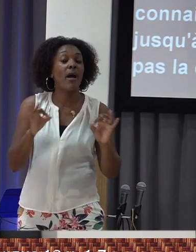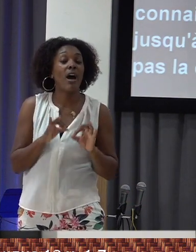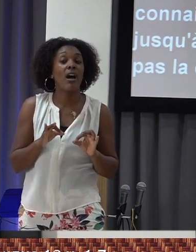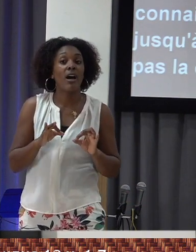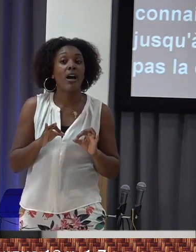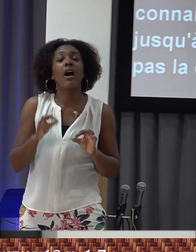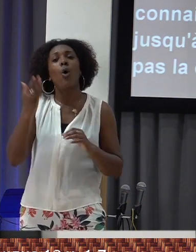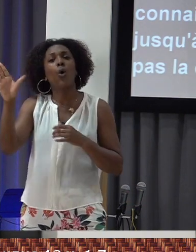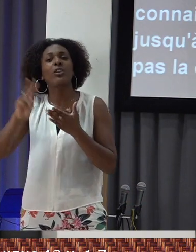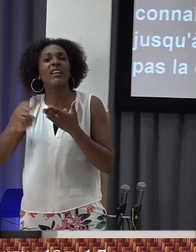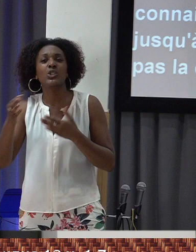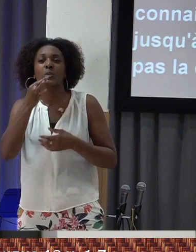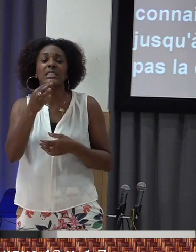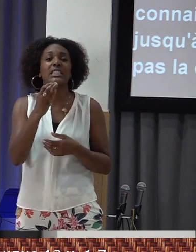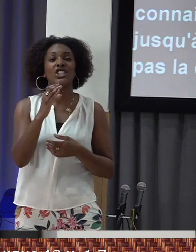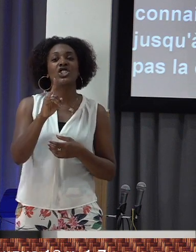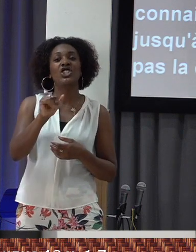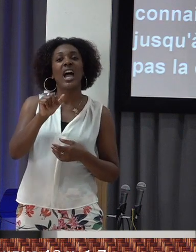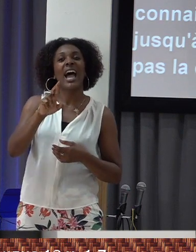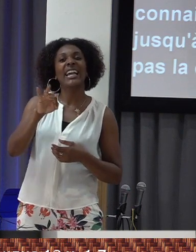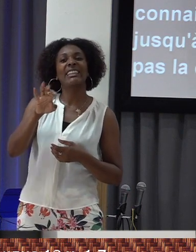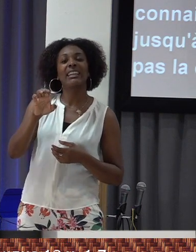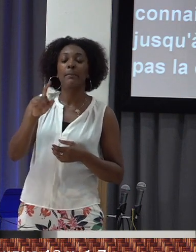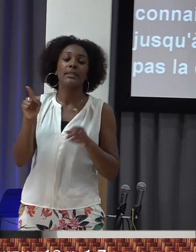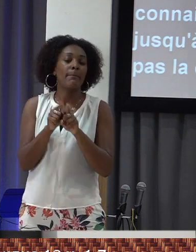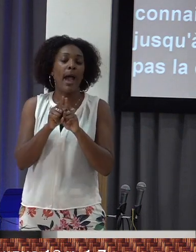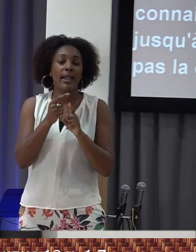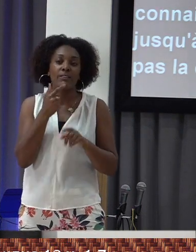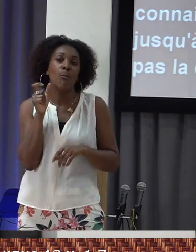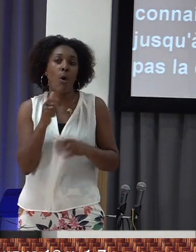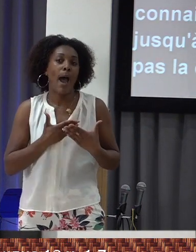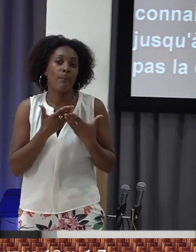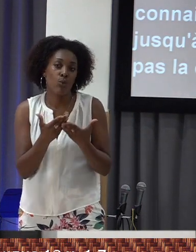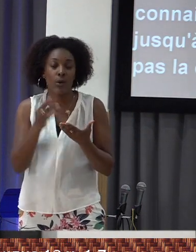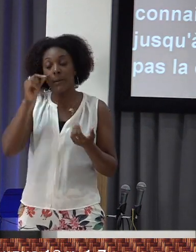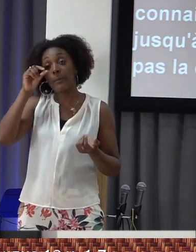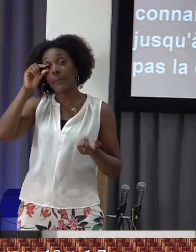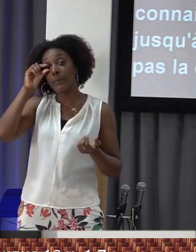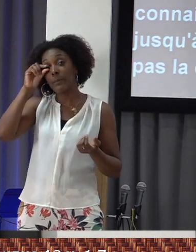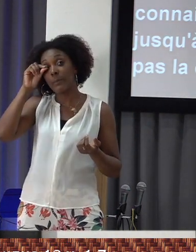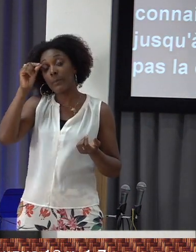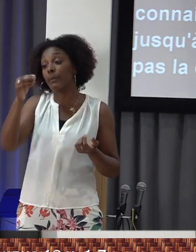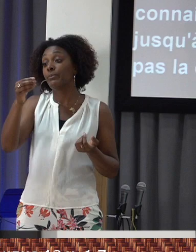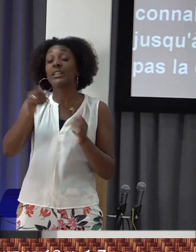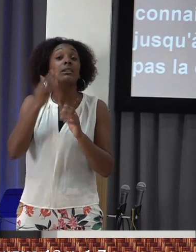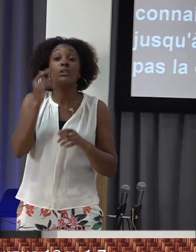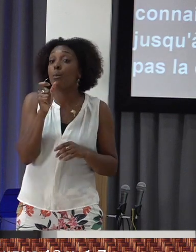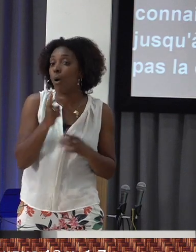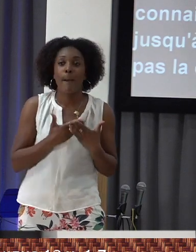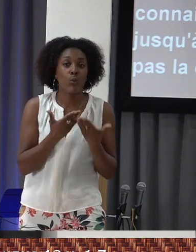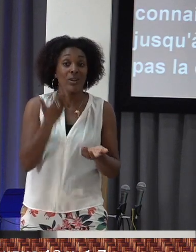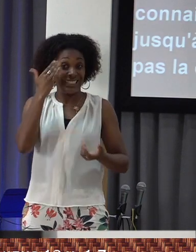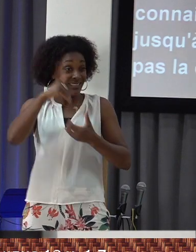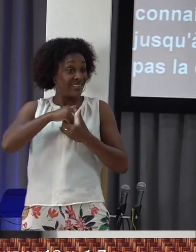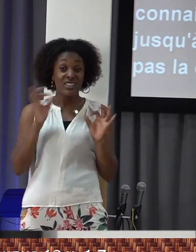secondes parlent de charité, mais j'ai pris la version Darby qui traduit exactement ce qu'il faut traduire, c'est-à-dire amour. Si